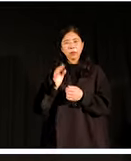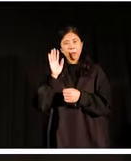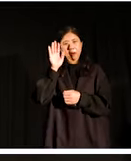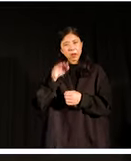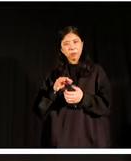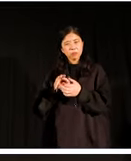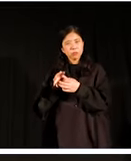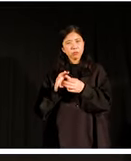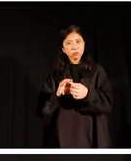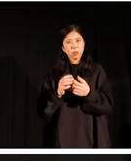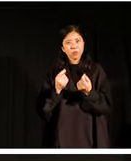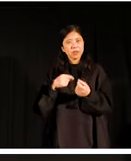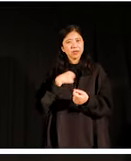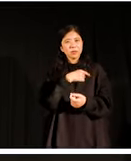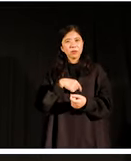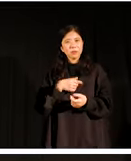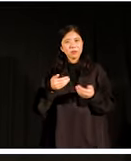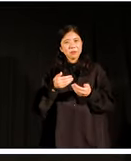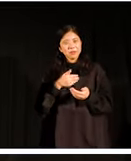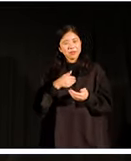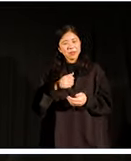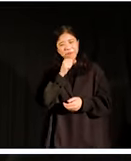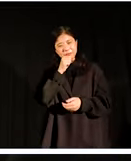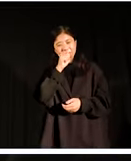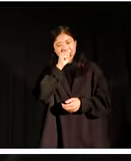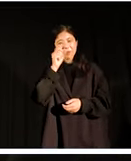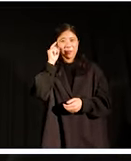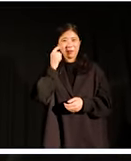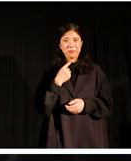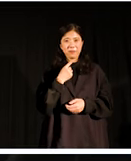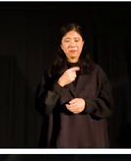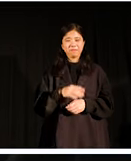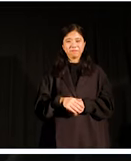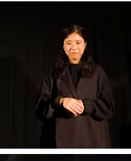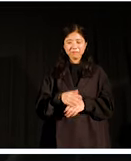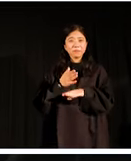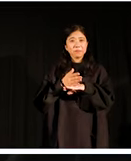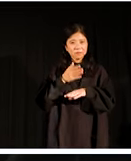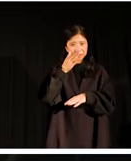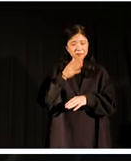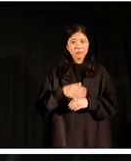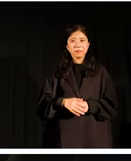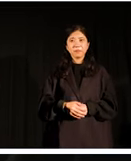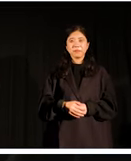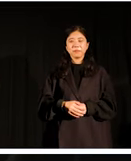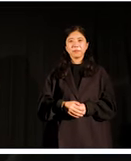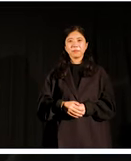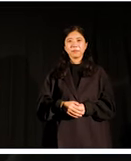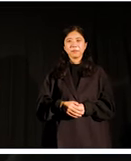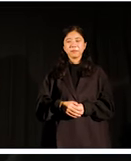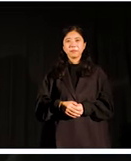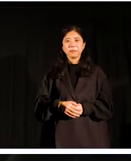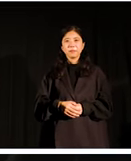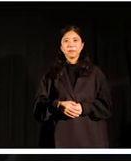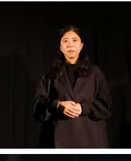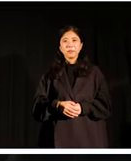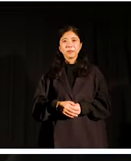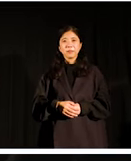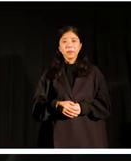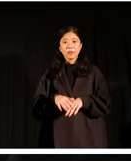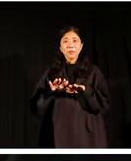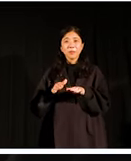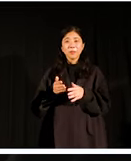やれたら幸せだと思いますはいありがとうございますさあえ今日縁あって本当にあの色々おさ